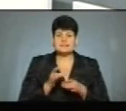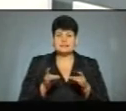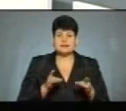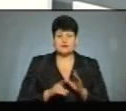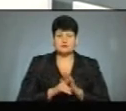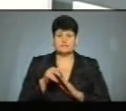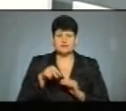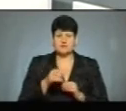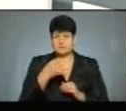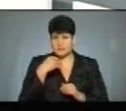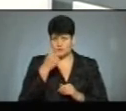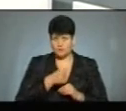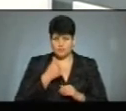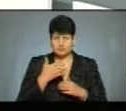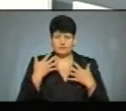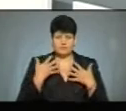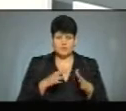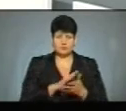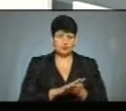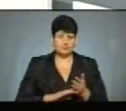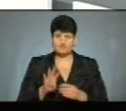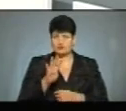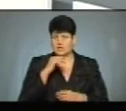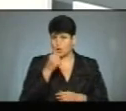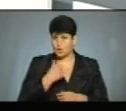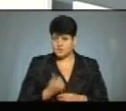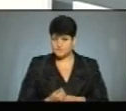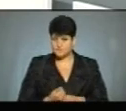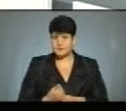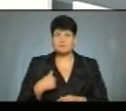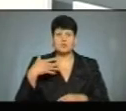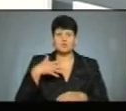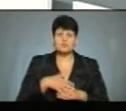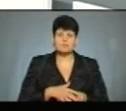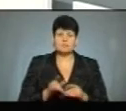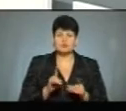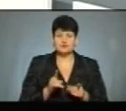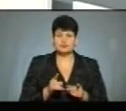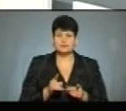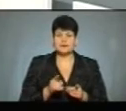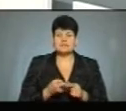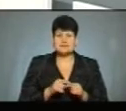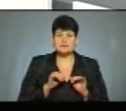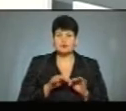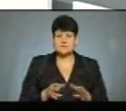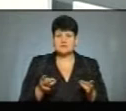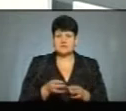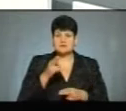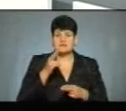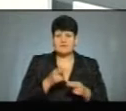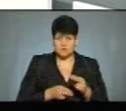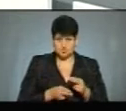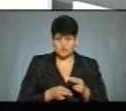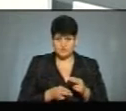початку 2015 року, вже триває 4 роки, і ми розуміємо, що логічно цей процес потрібно вже завершувати